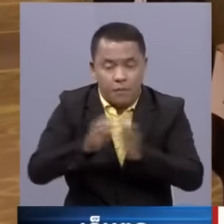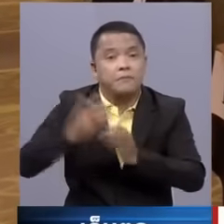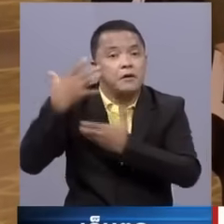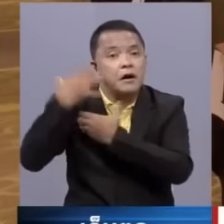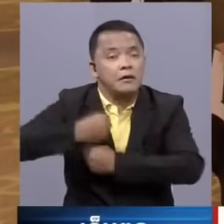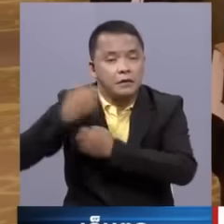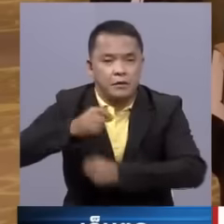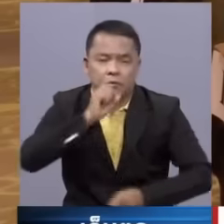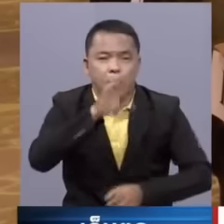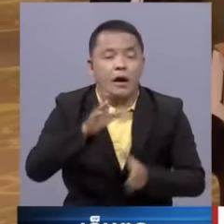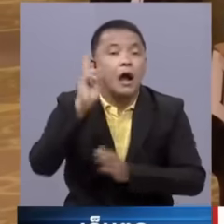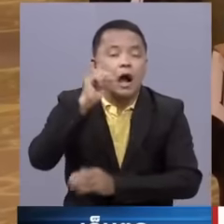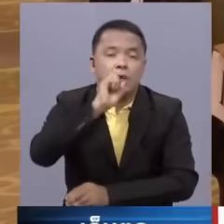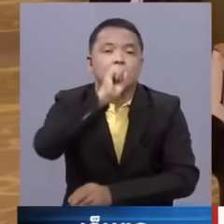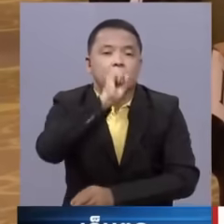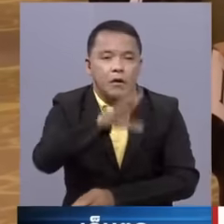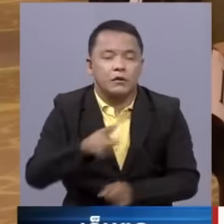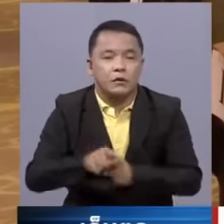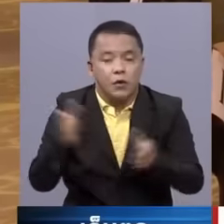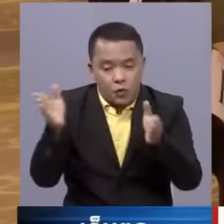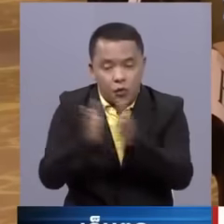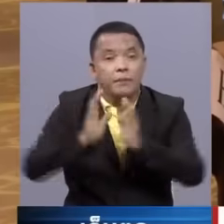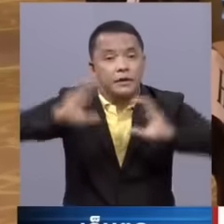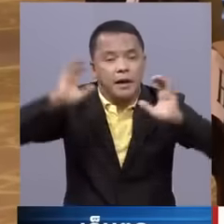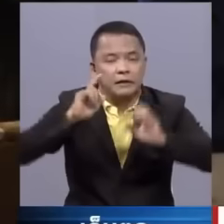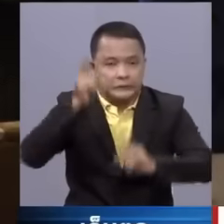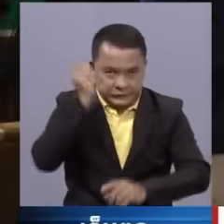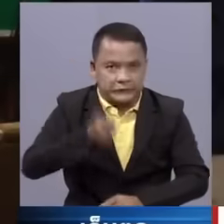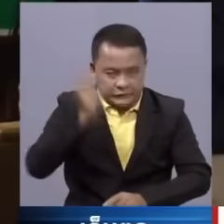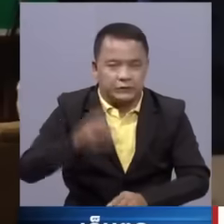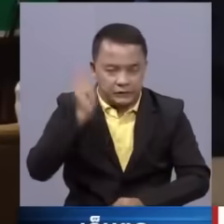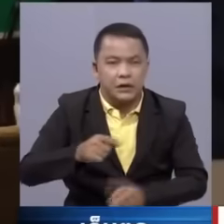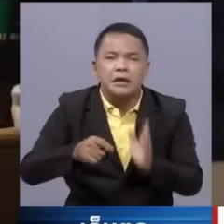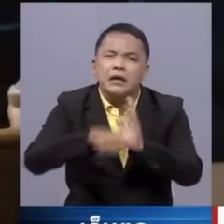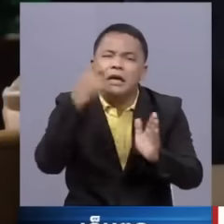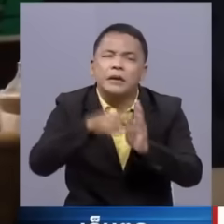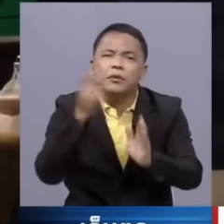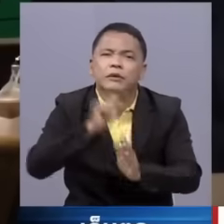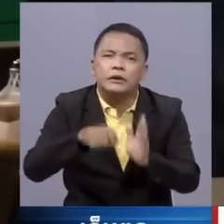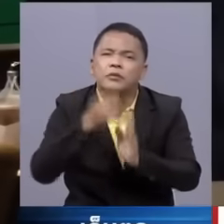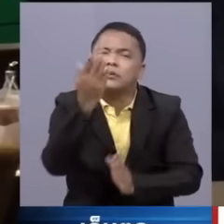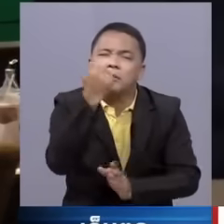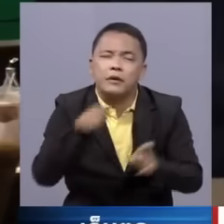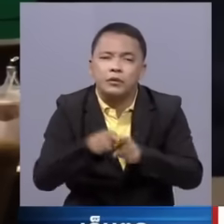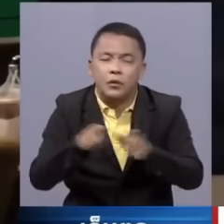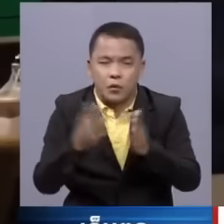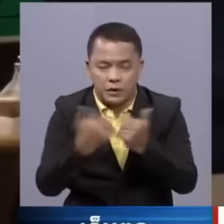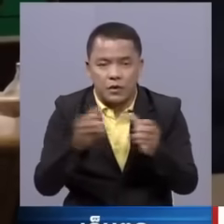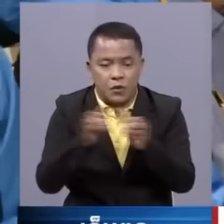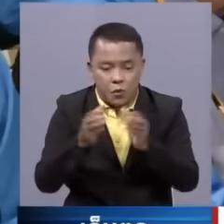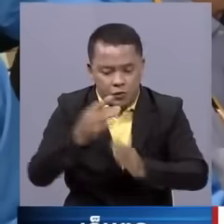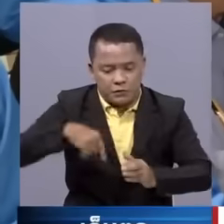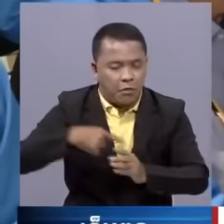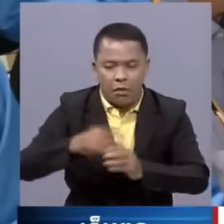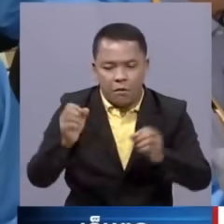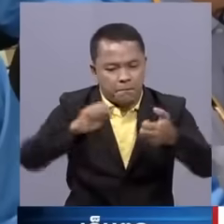พรรคประชาธิปัตย์รายนี้บอกว่าข่าวที่ออกมาว่าจะไปร่วมเนี่ยเป็นเรื่องจริงสาเหตุหลักๆเพราะว่าสถานการณ์ของพรรคตอน